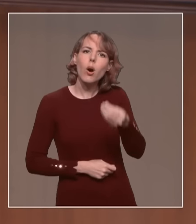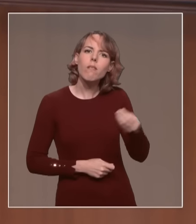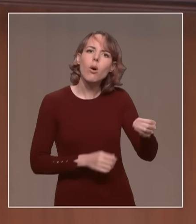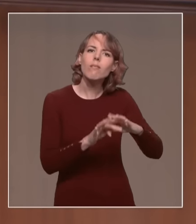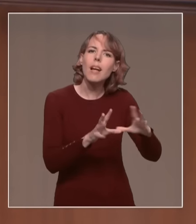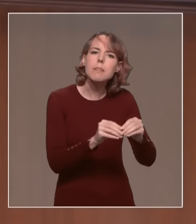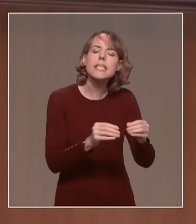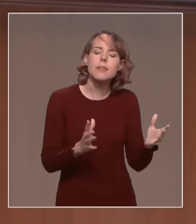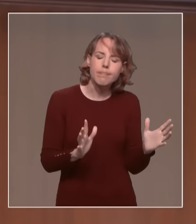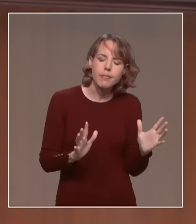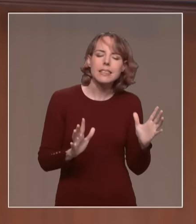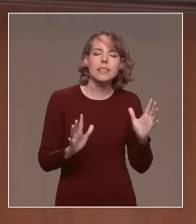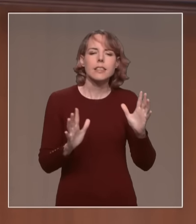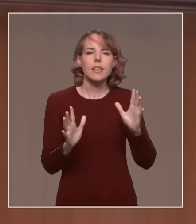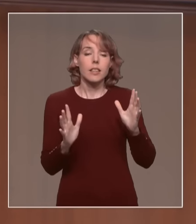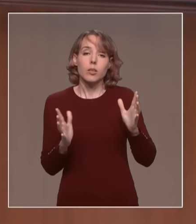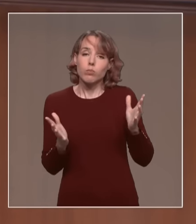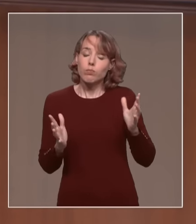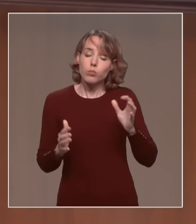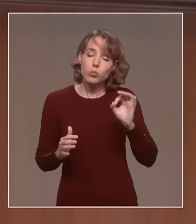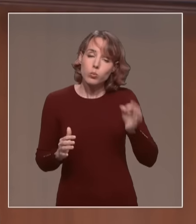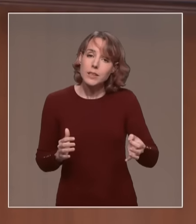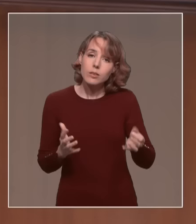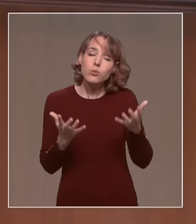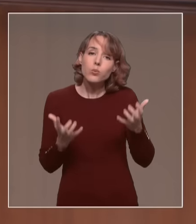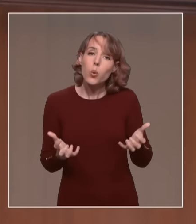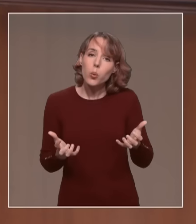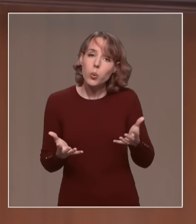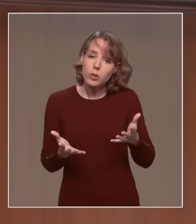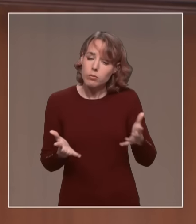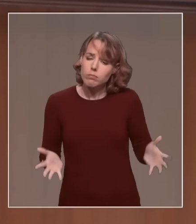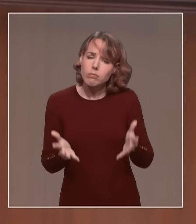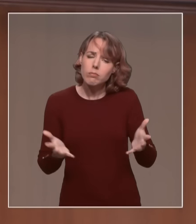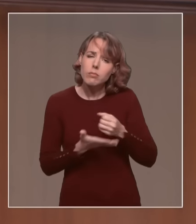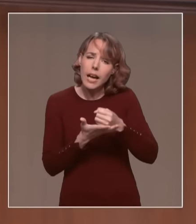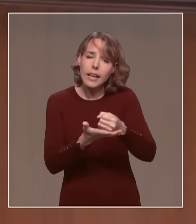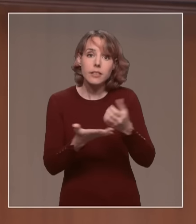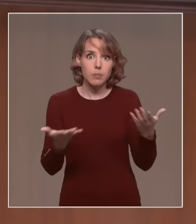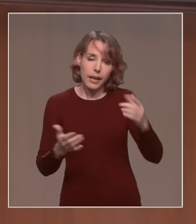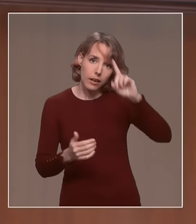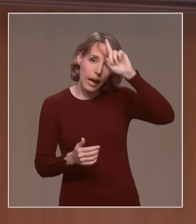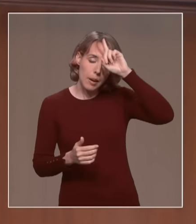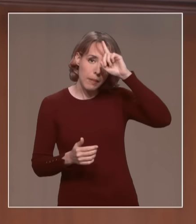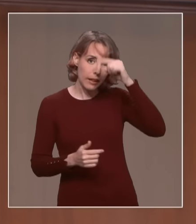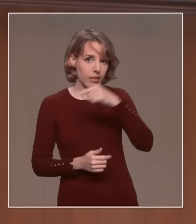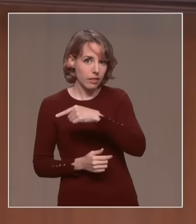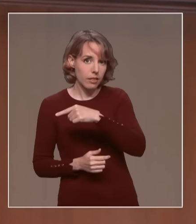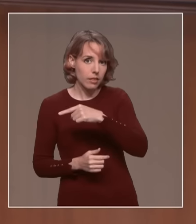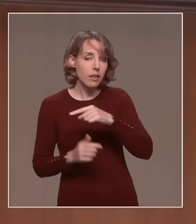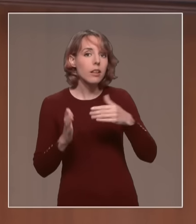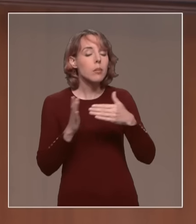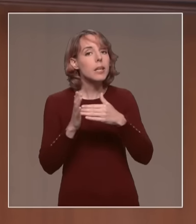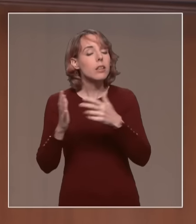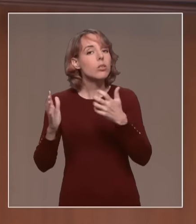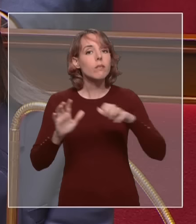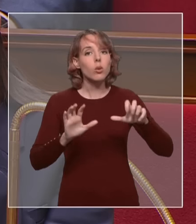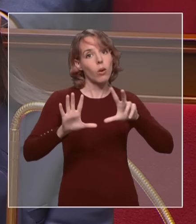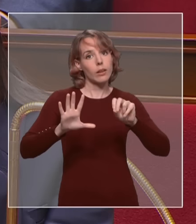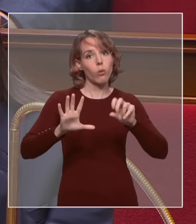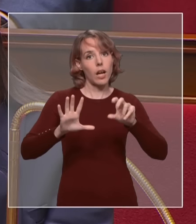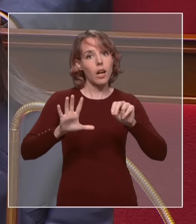on a envie de soulager, évidemment, mais l'Allemagne a indemnisé en 1981, il y a eu un traité,